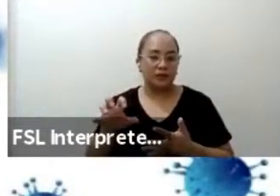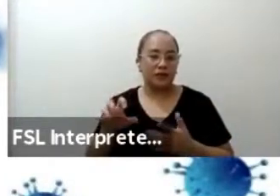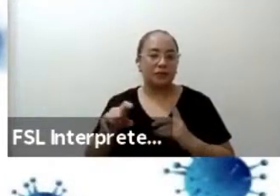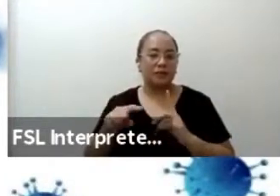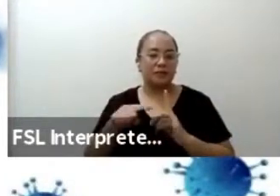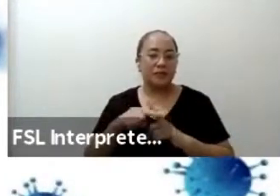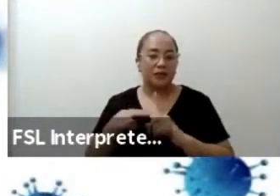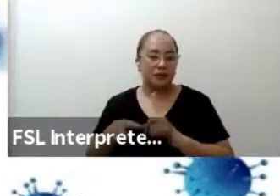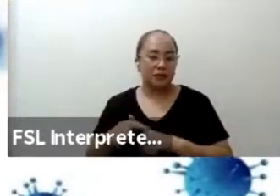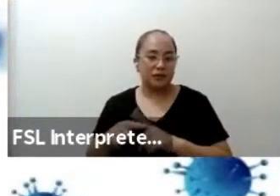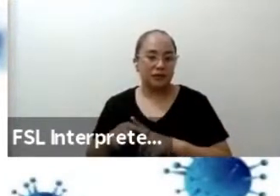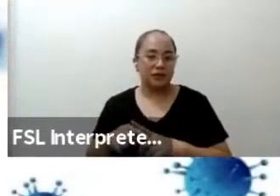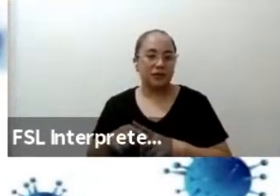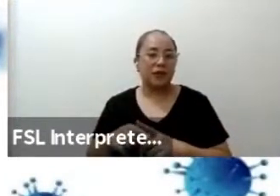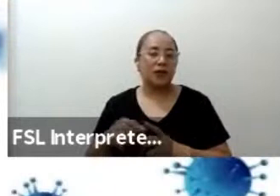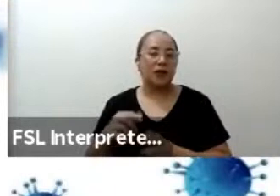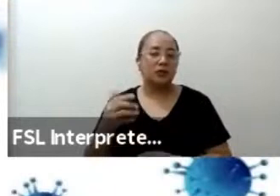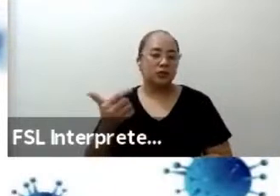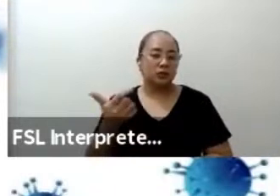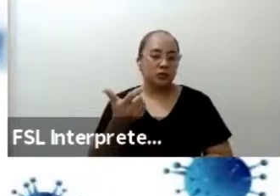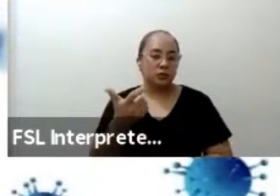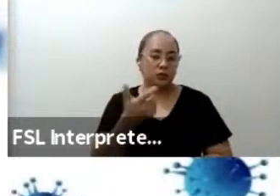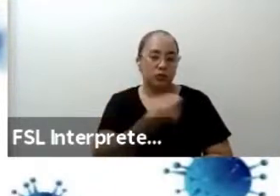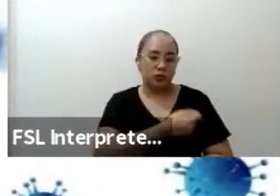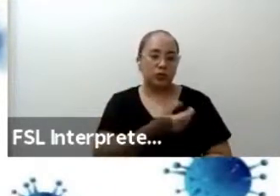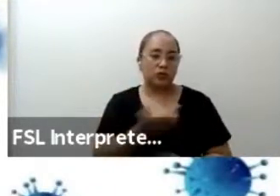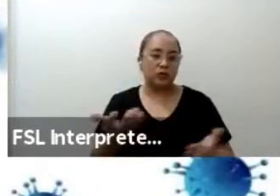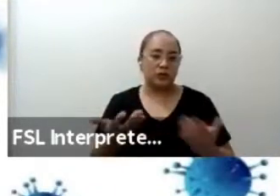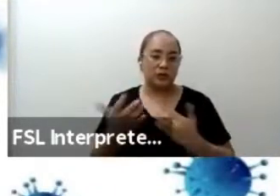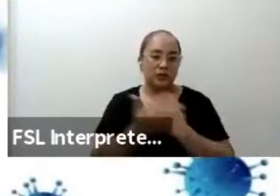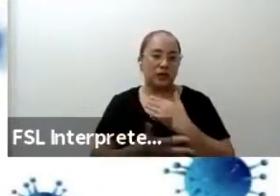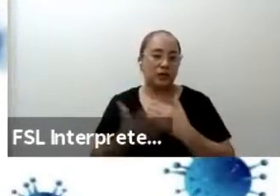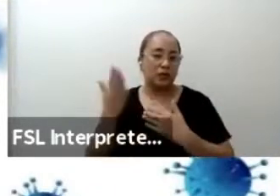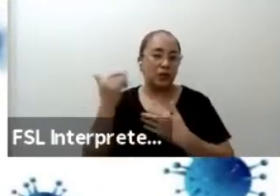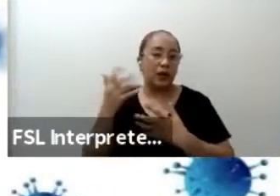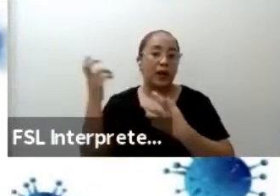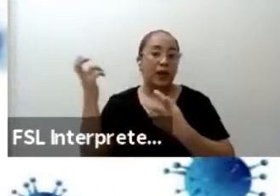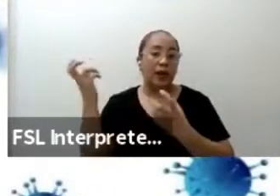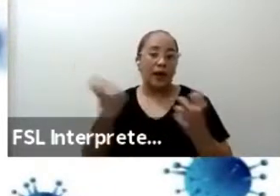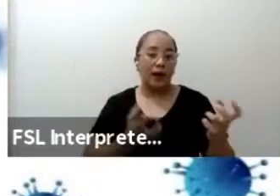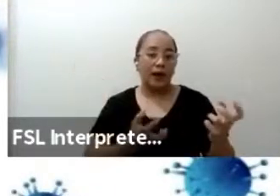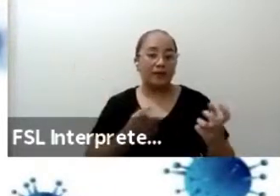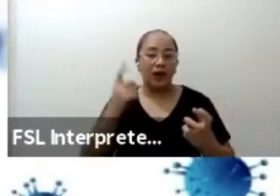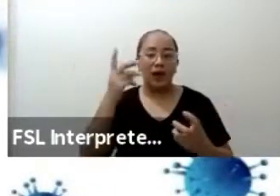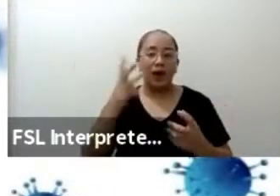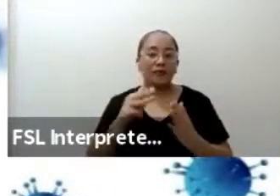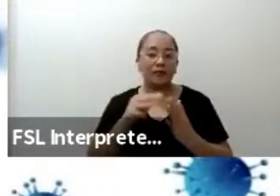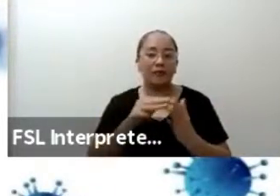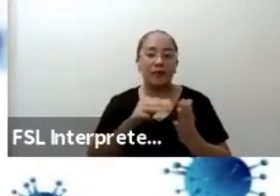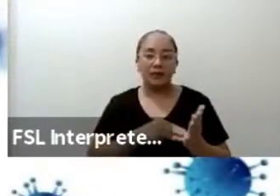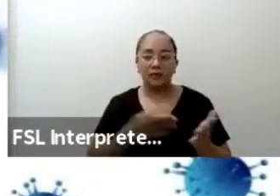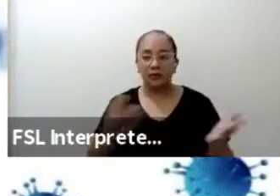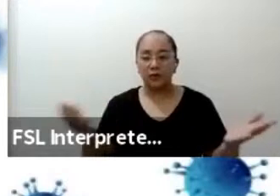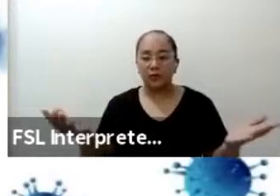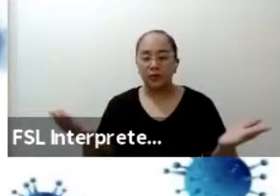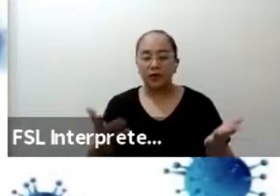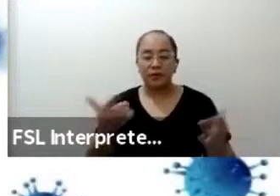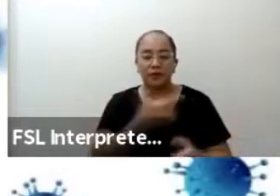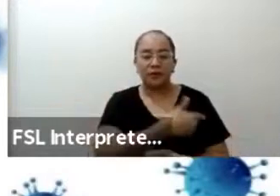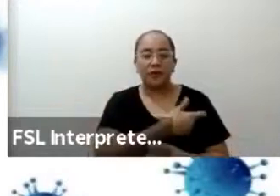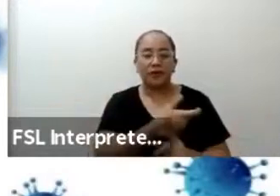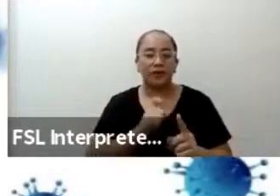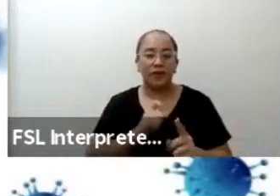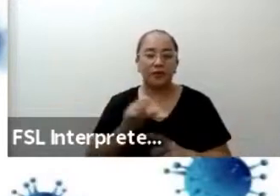plus doses of vaccines in the country dahil dumating ang kalahating milyon na bakuna galing